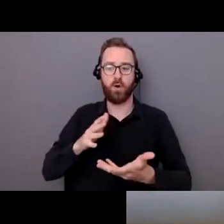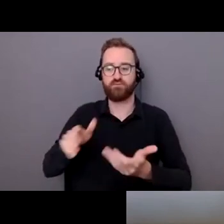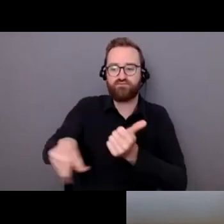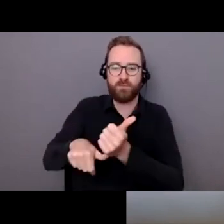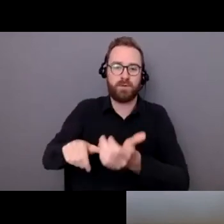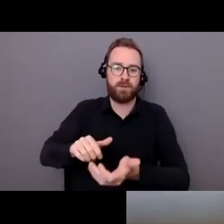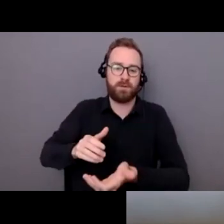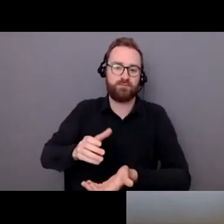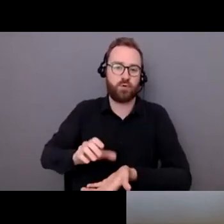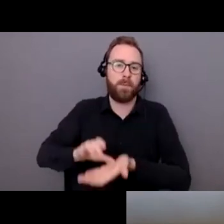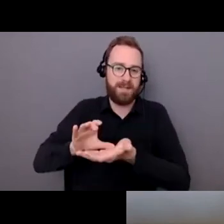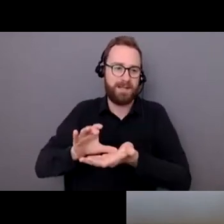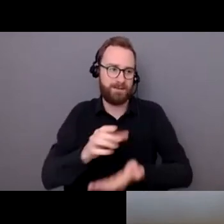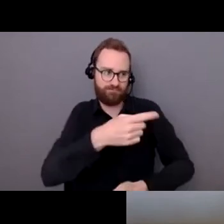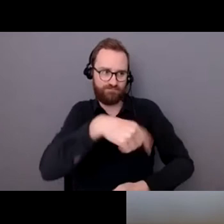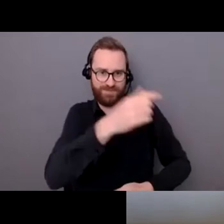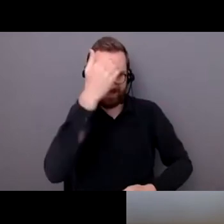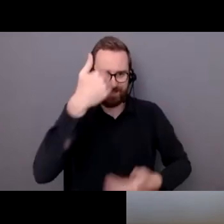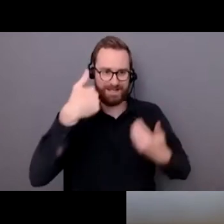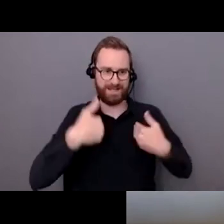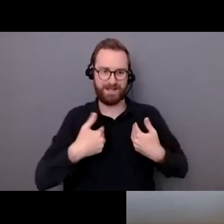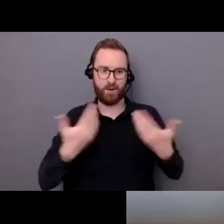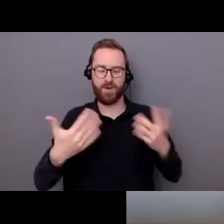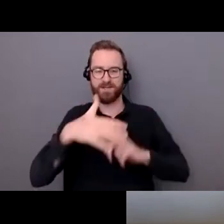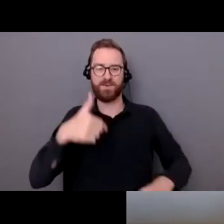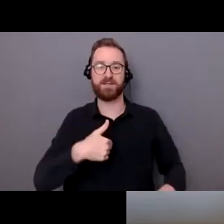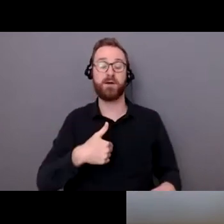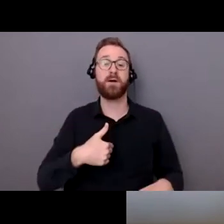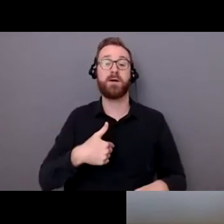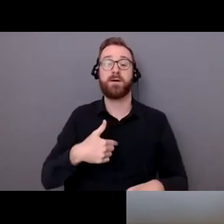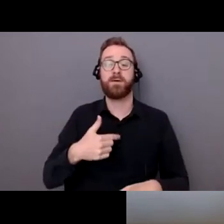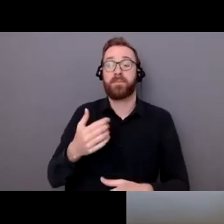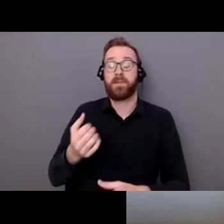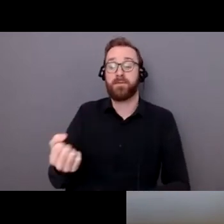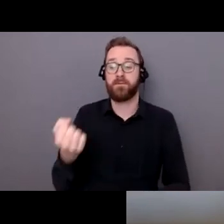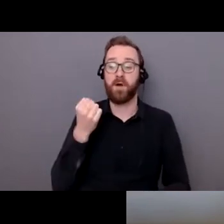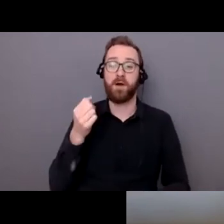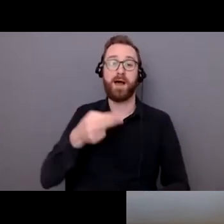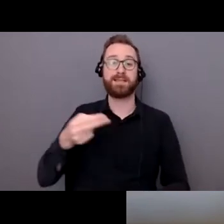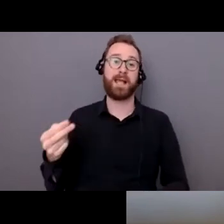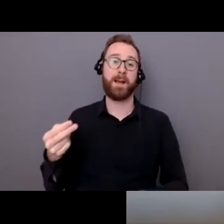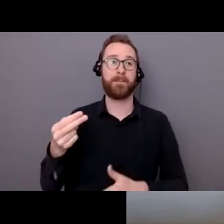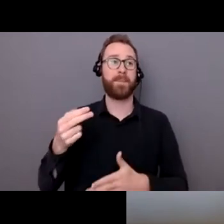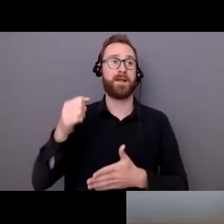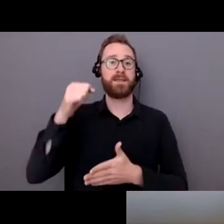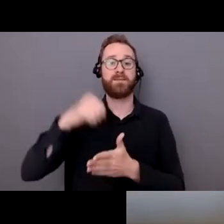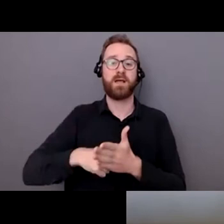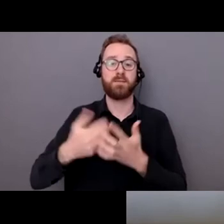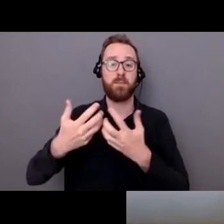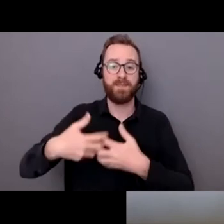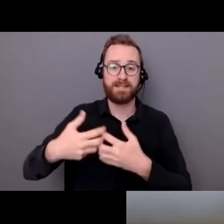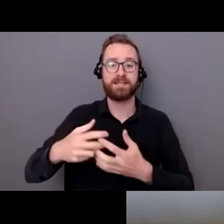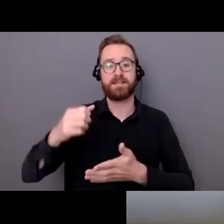Ce qu'on voit, Pascal, chez les étudiants, on a tendance à définir le handicap que par la déficience motrice ou sensorielle.